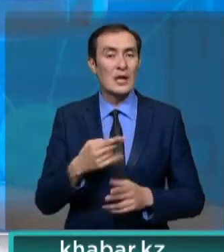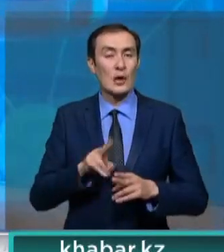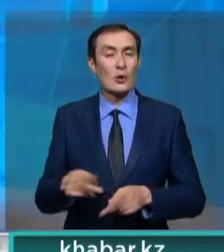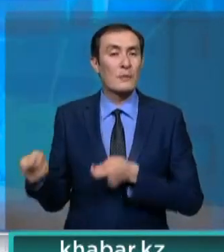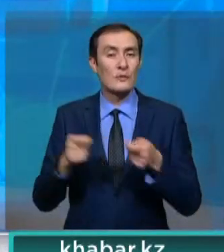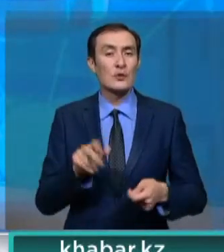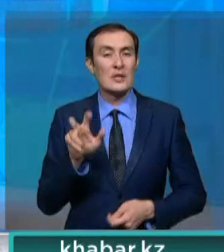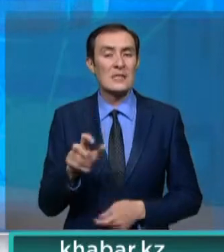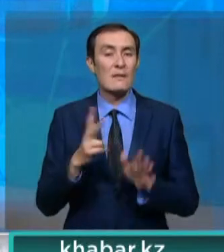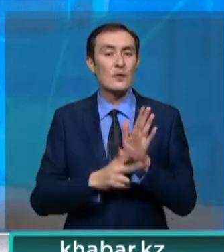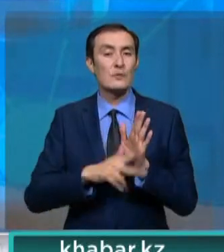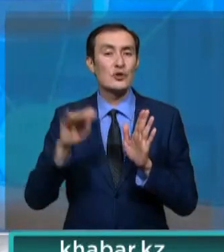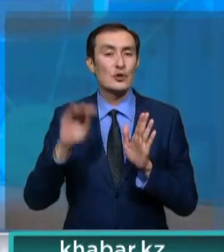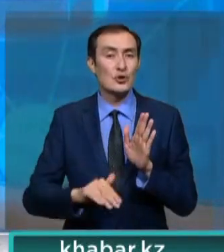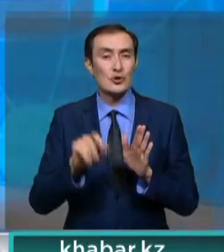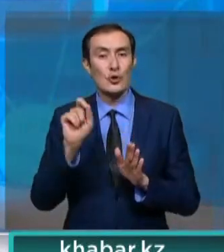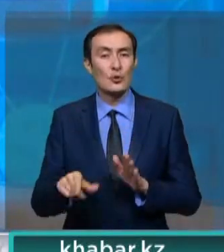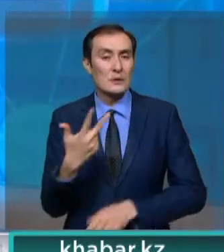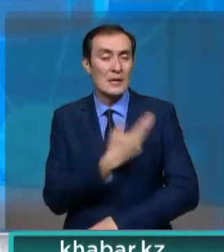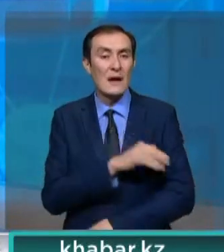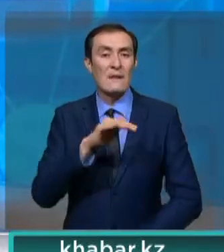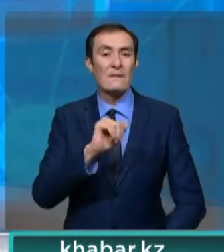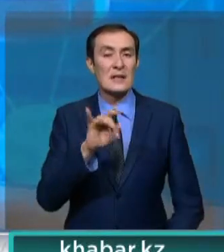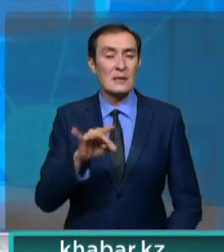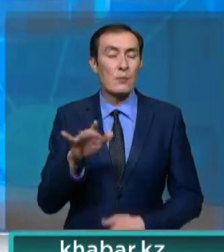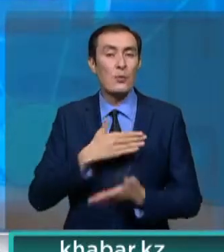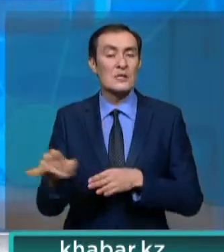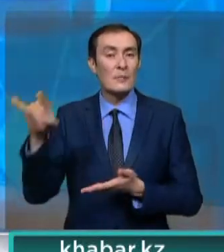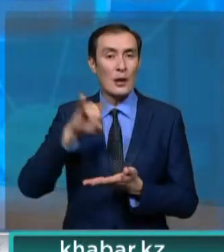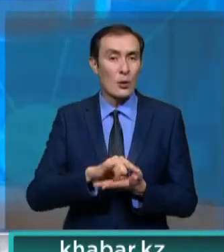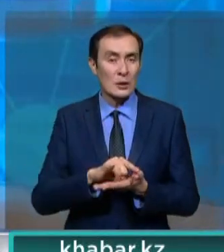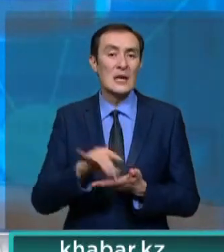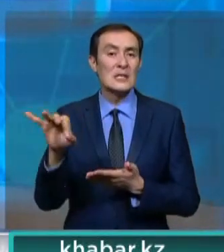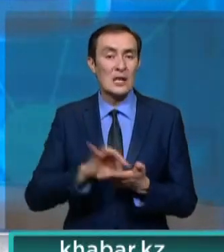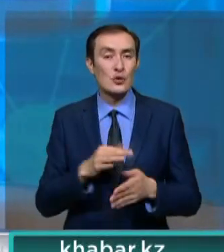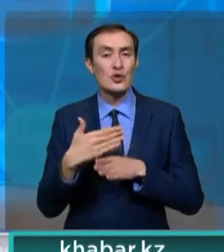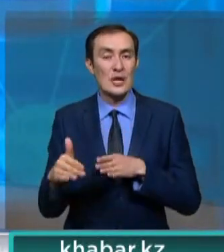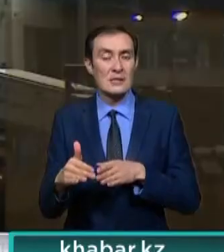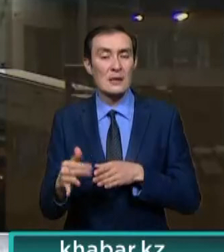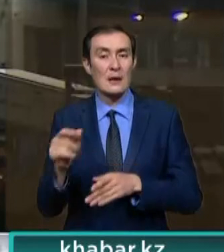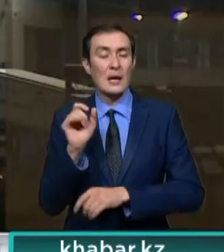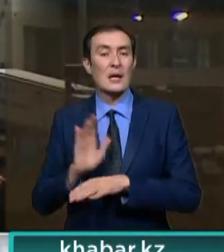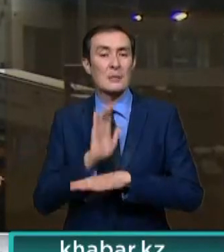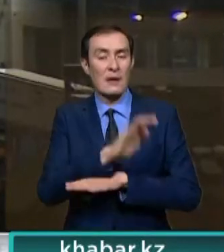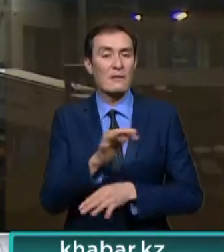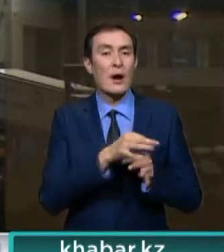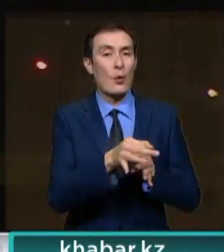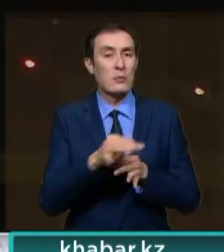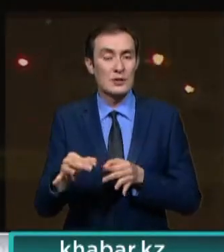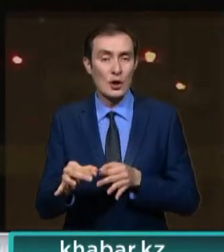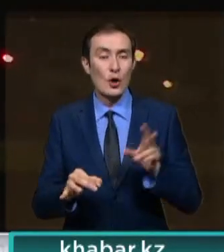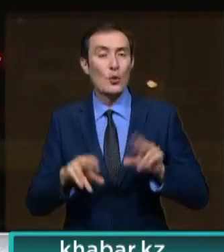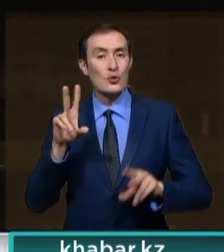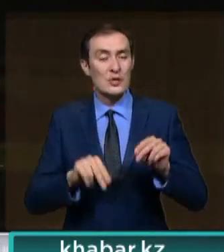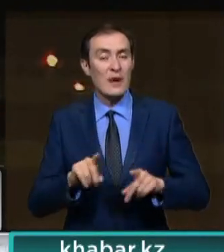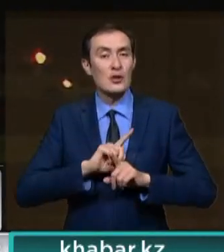котором порядка 380 тысяч доз Pfizer. Сразу после прилета воздушного судна часть препаратов отправят в регионы.